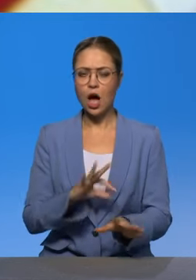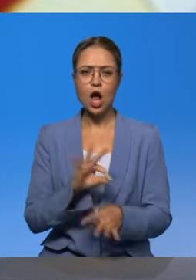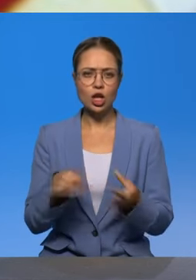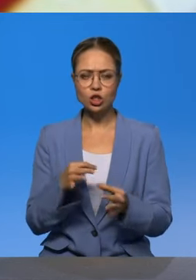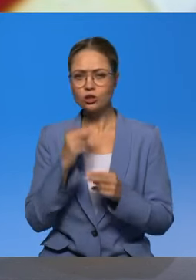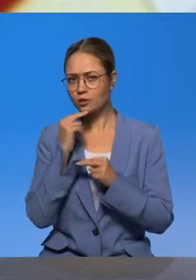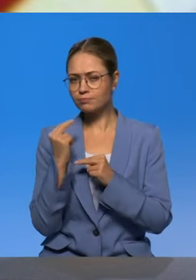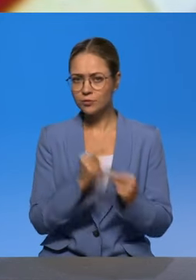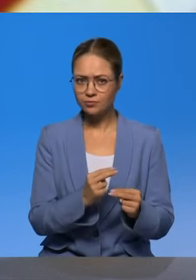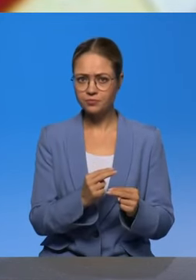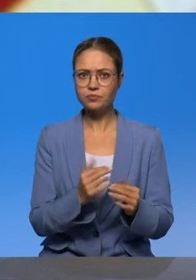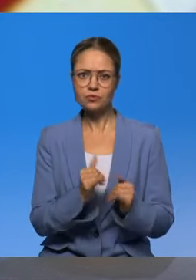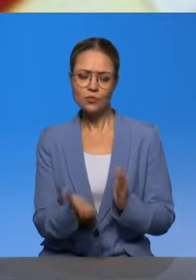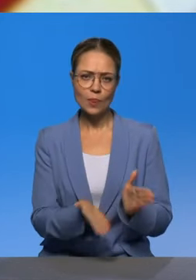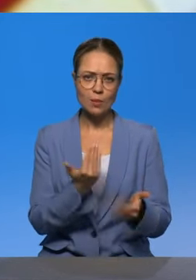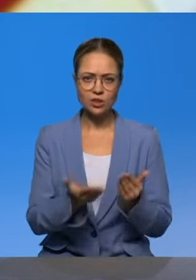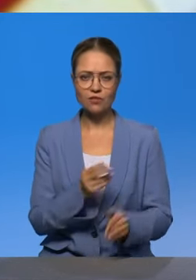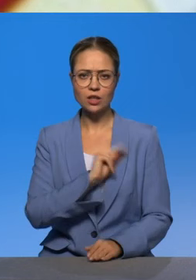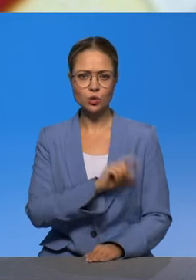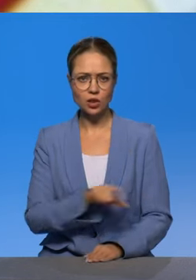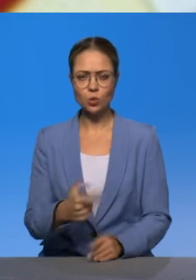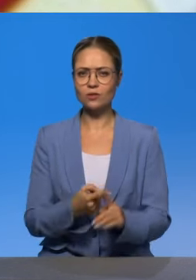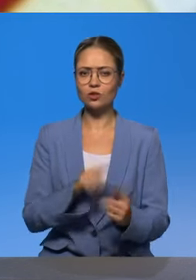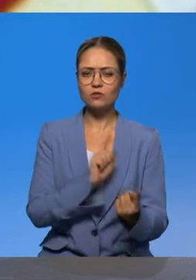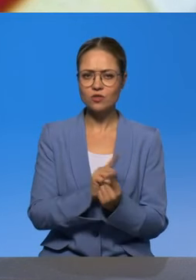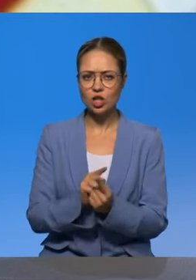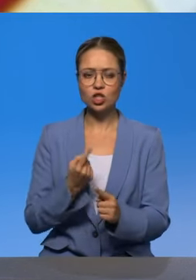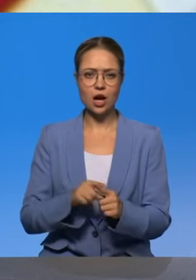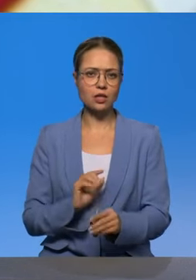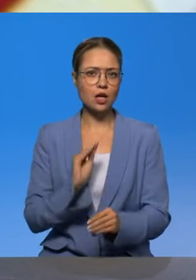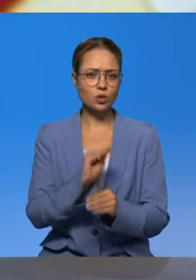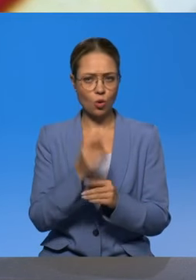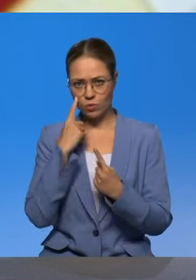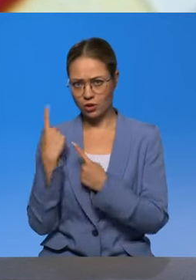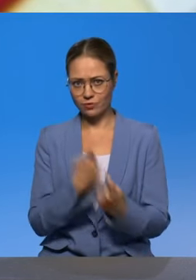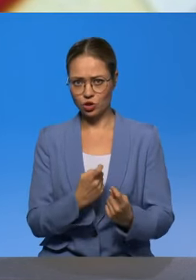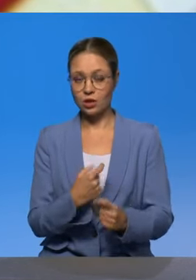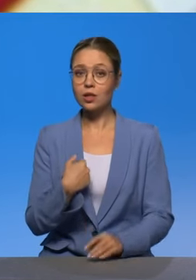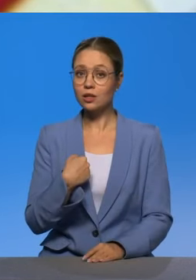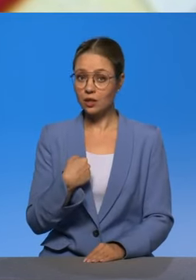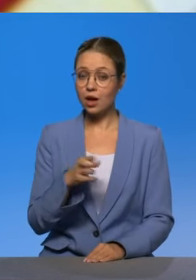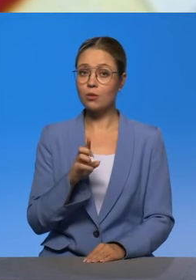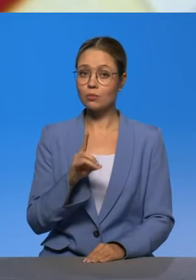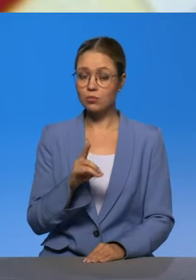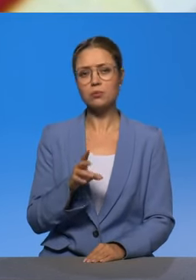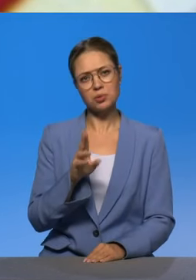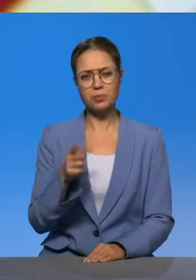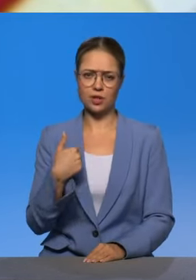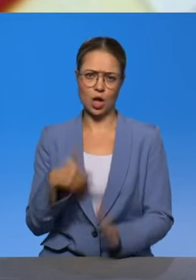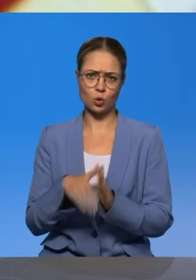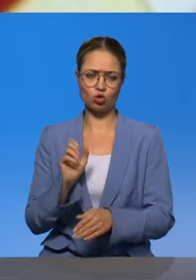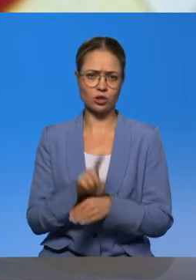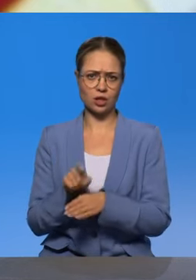на мотивацию сотрудников, на вот эти встречи, это дополнительное отвлечение. Я бы пошел бы задачи выполнял. А эта